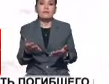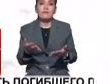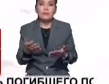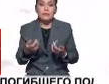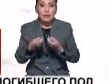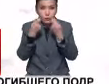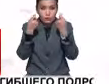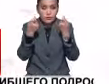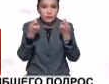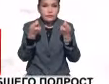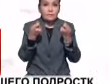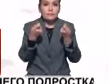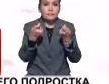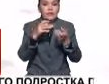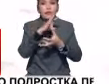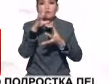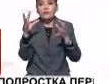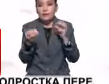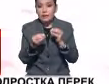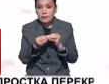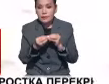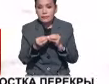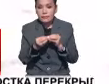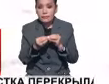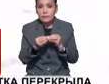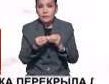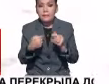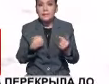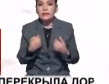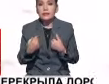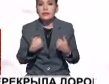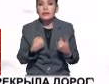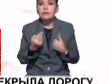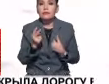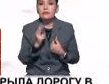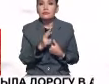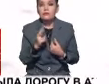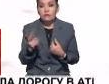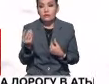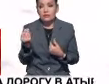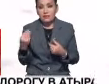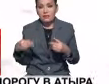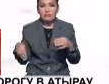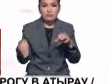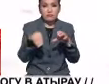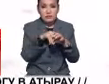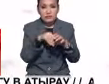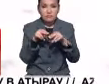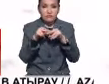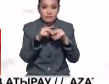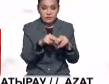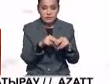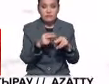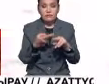нарушил, и в результате пострадали. Значит, вкладчики Jusan Invest,